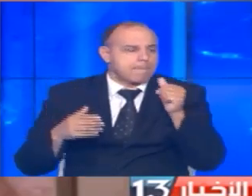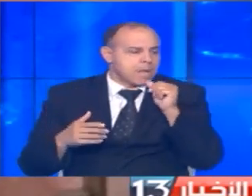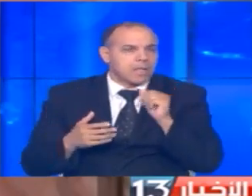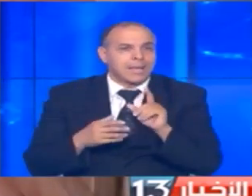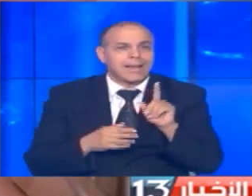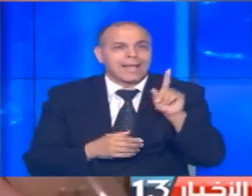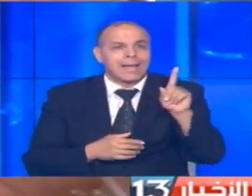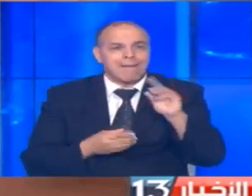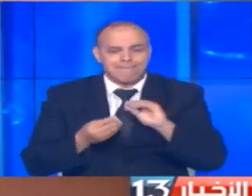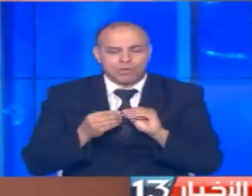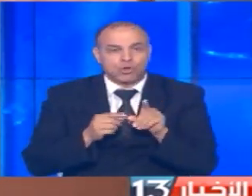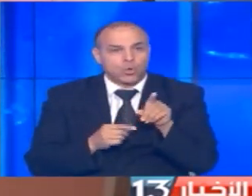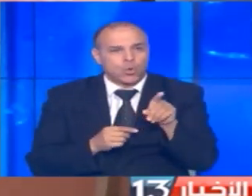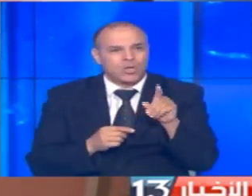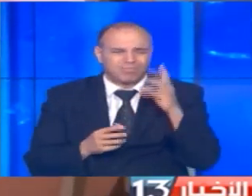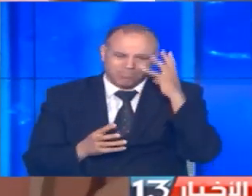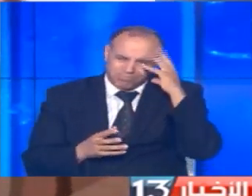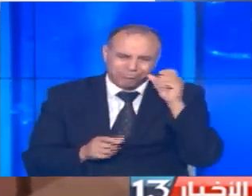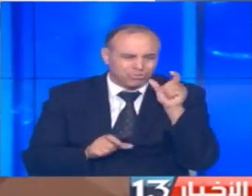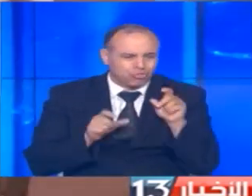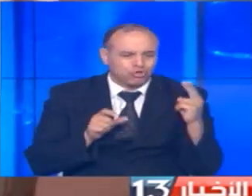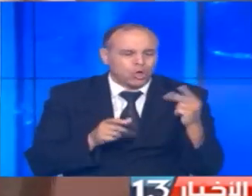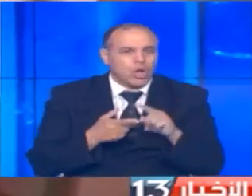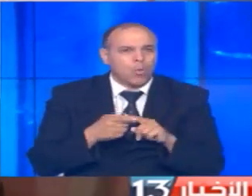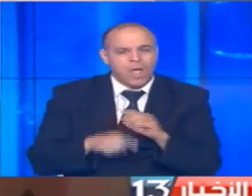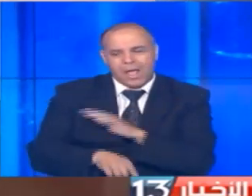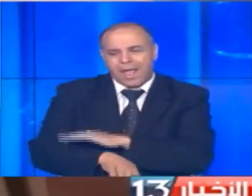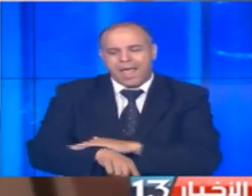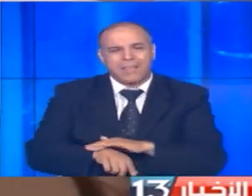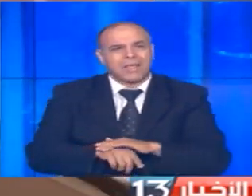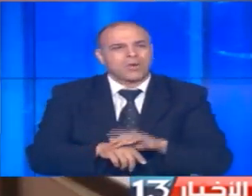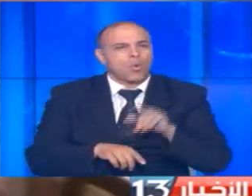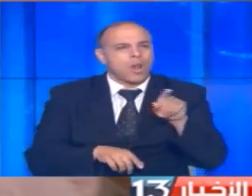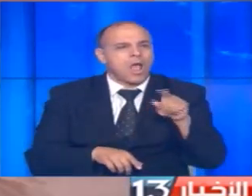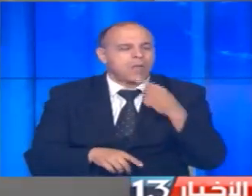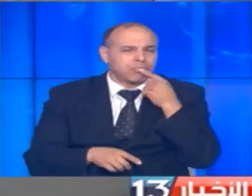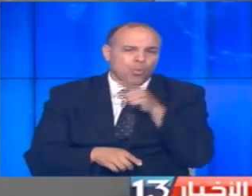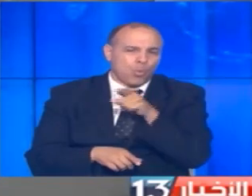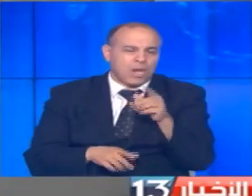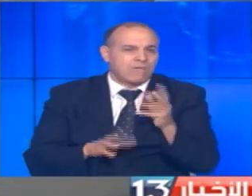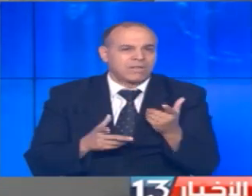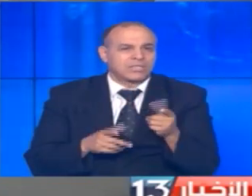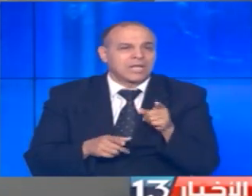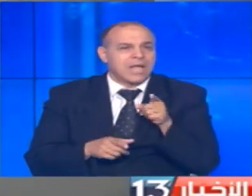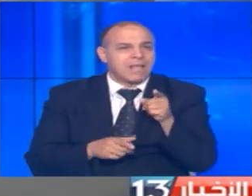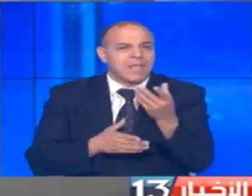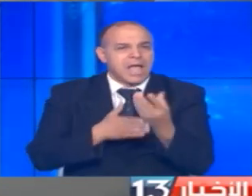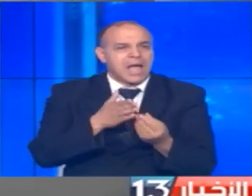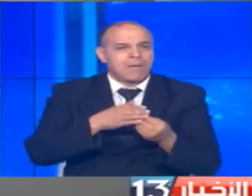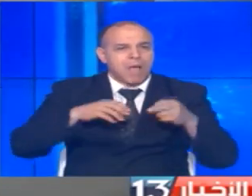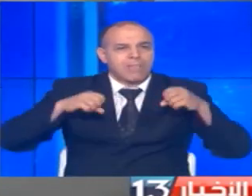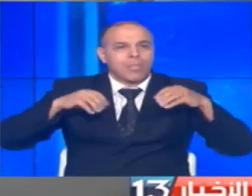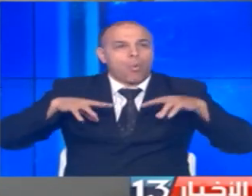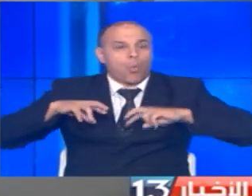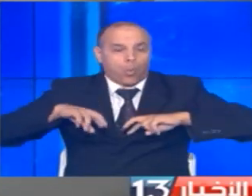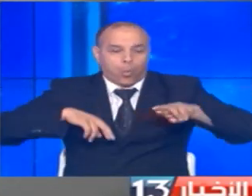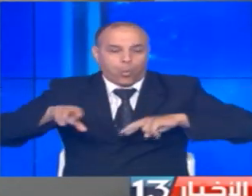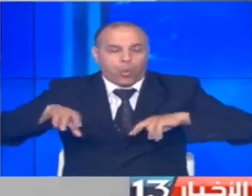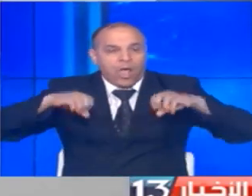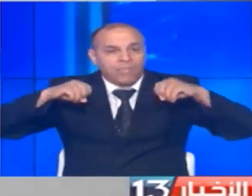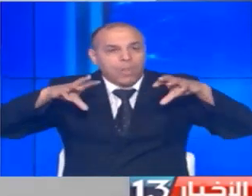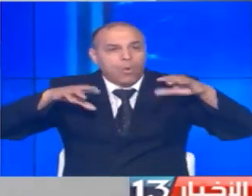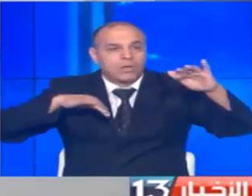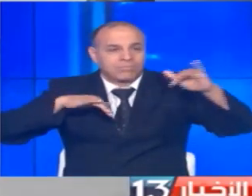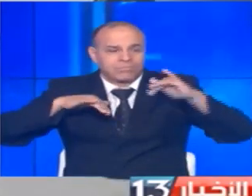ولكن الإشكال الذي يؤرق الطلبة وأعوان وإدارات المبيت على حد سواء غياب التنوير العمومي بالطريق المؤدية